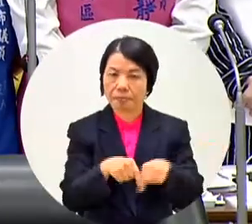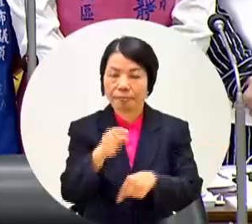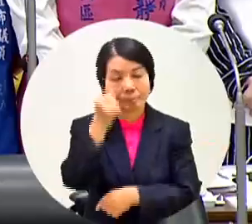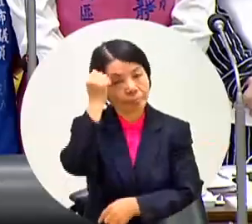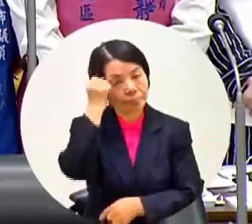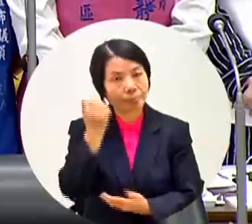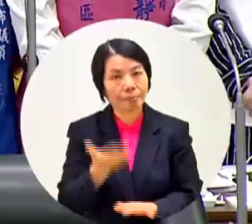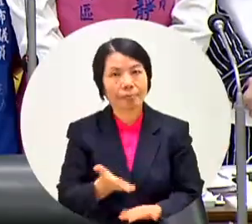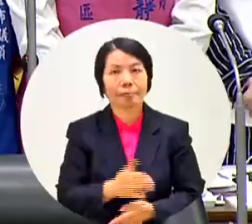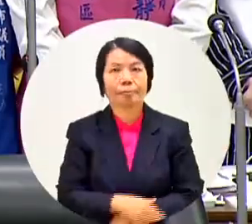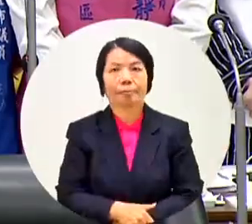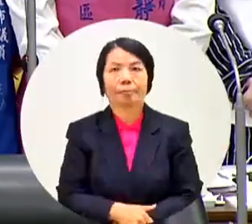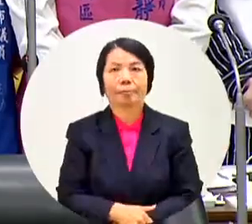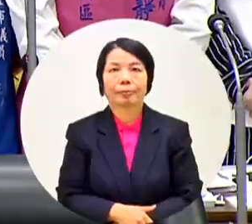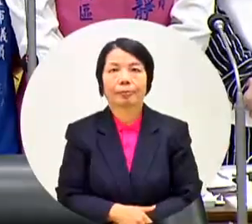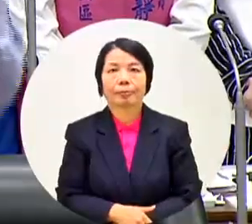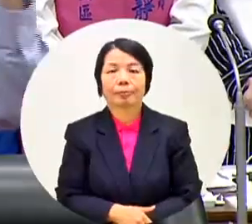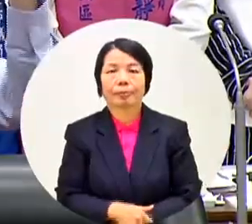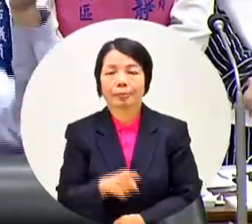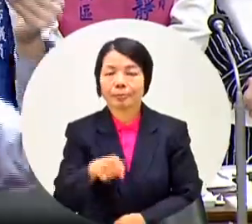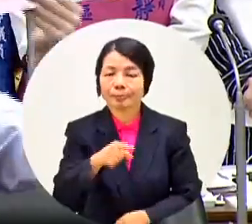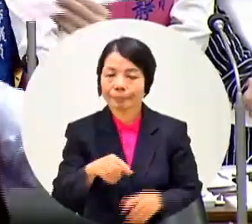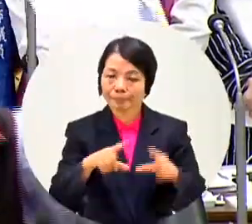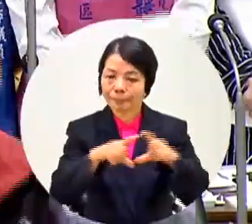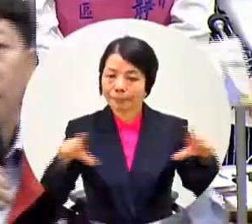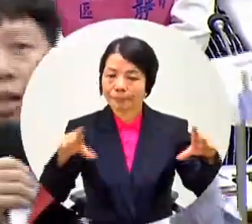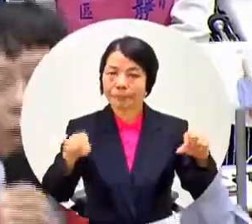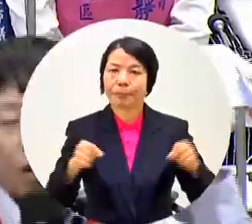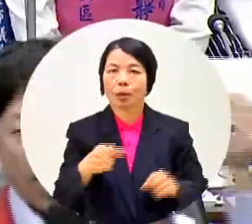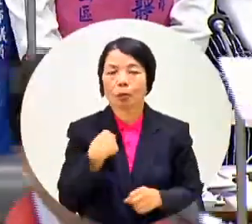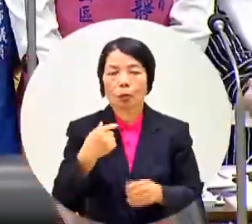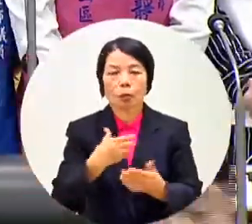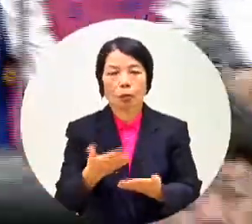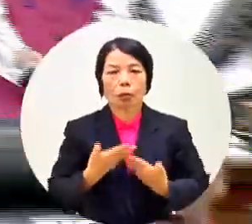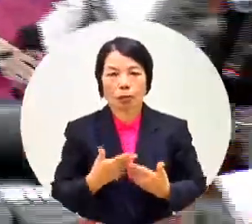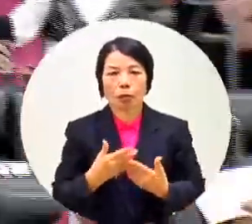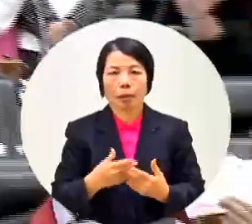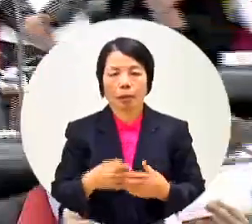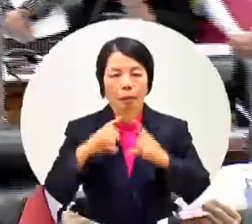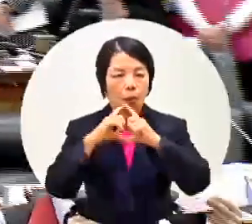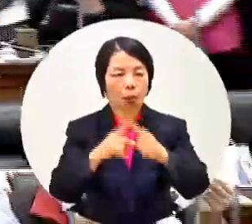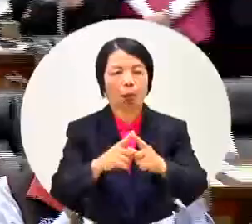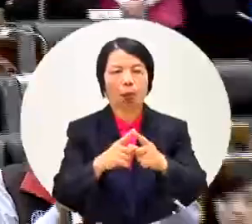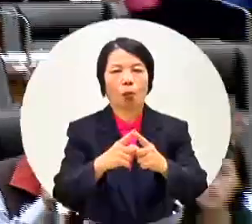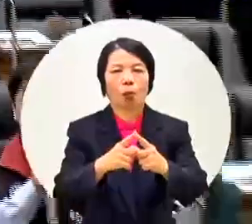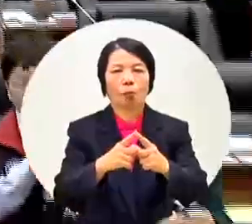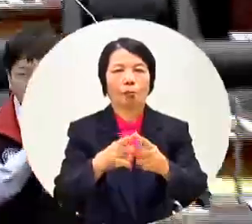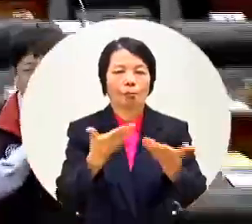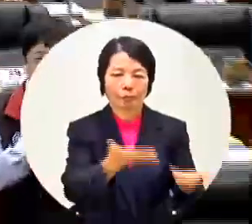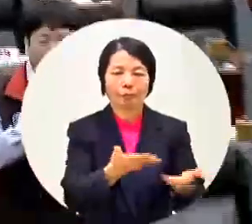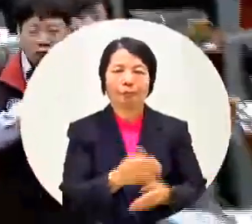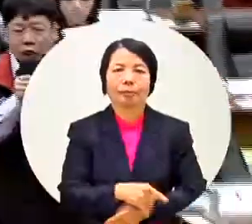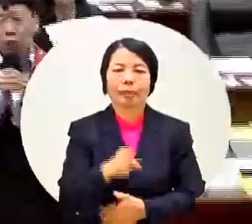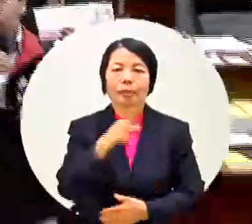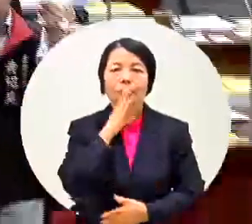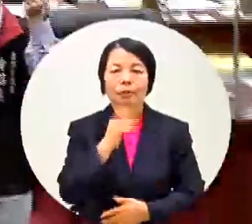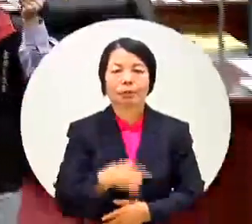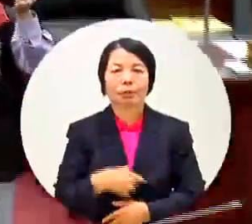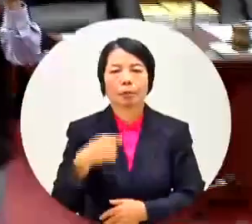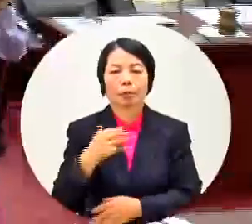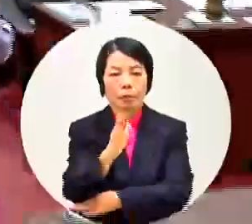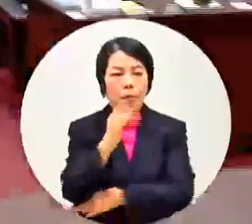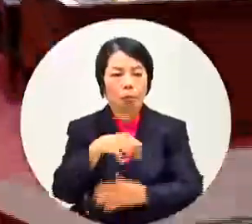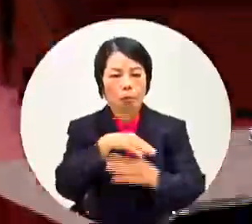这一张我也要再送还给市长。这是你选举的时候对高雄市民所提出